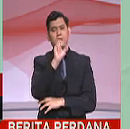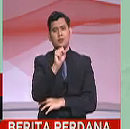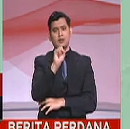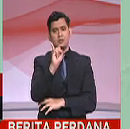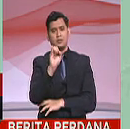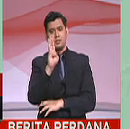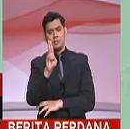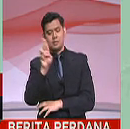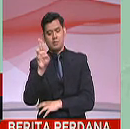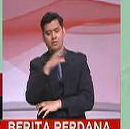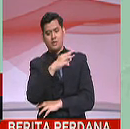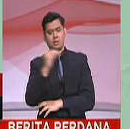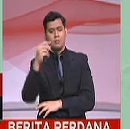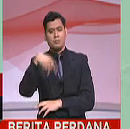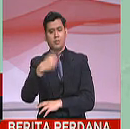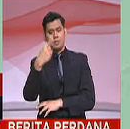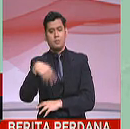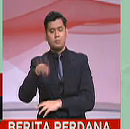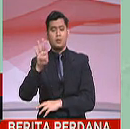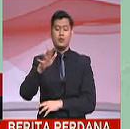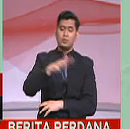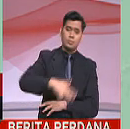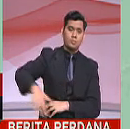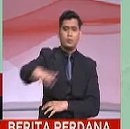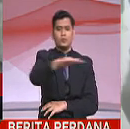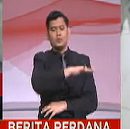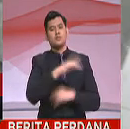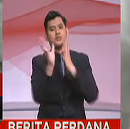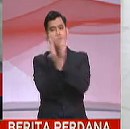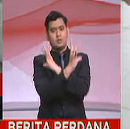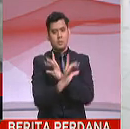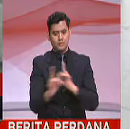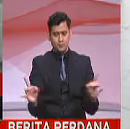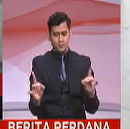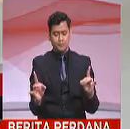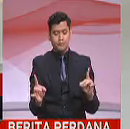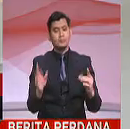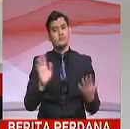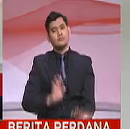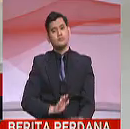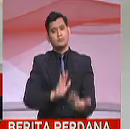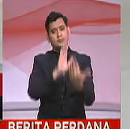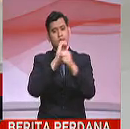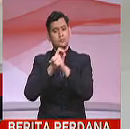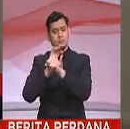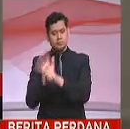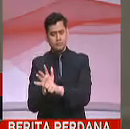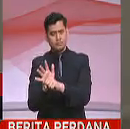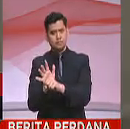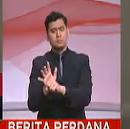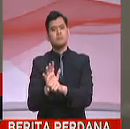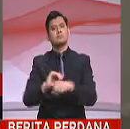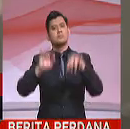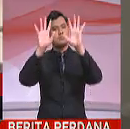dan Perintah Kawalan Pergerakan Bersyarat PKPB di seluruh negeri. Dalam menangani COVID-19, musim tengkujuh yang